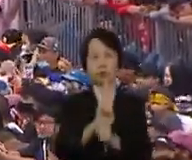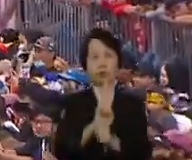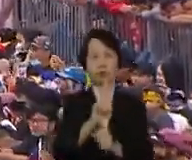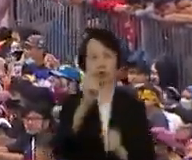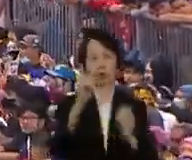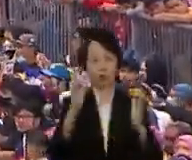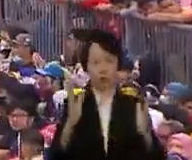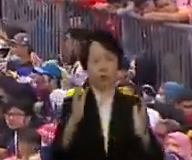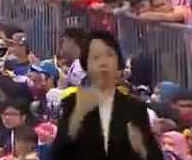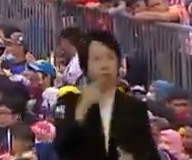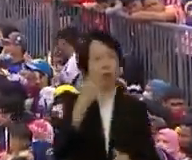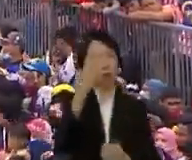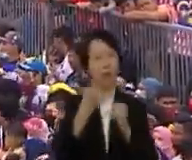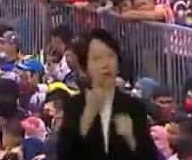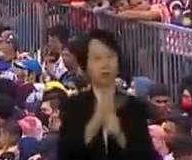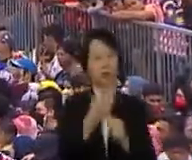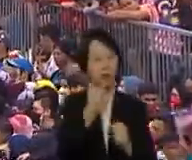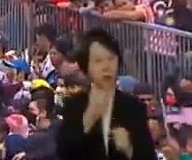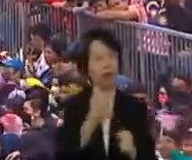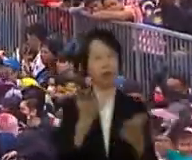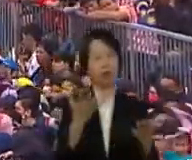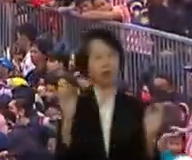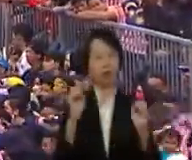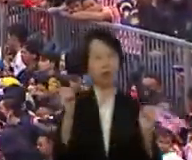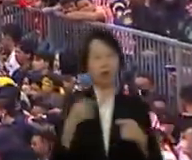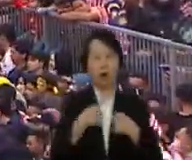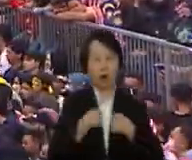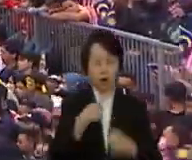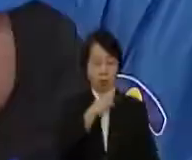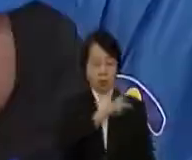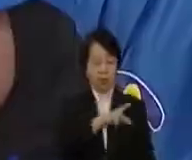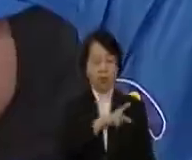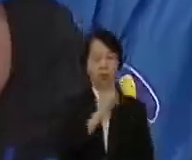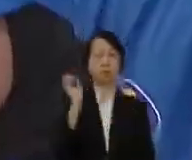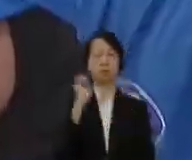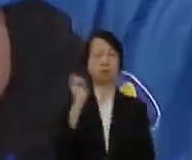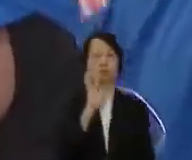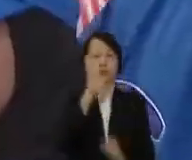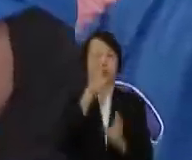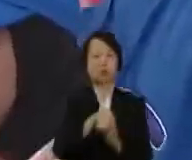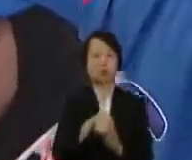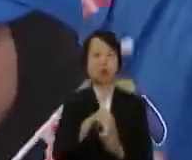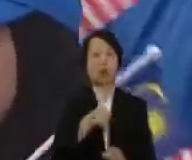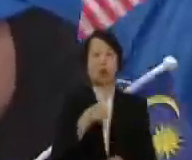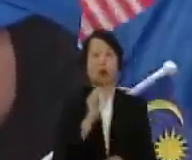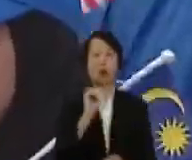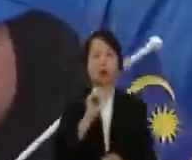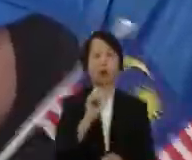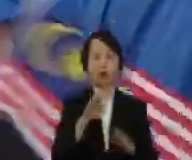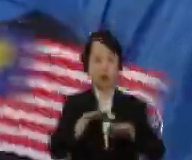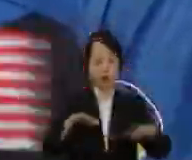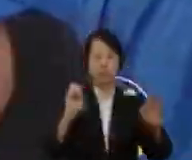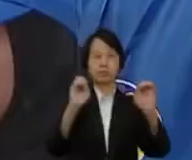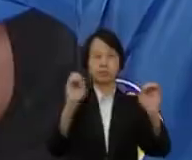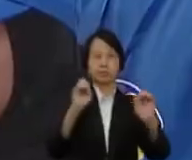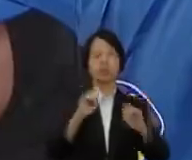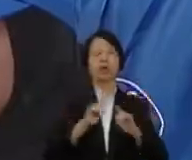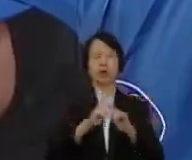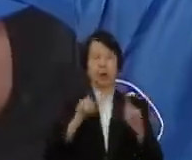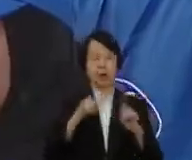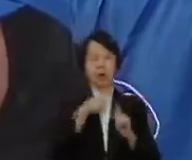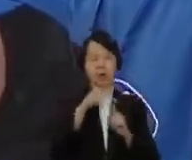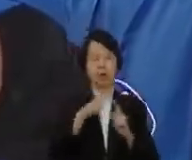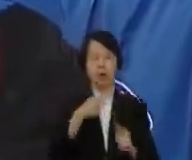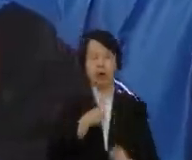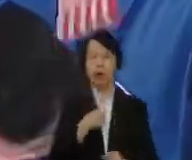satu tempoh yang sangat lama sebenarnya. Saya sendiri secara peribadi tidak pernah terlibat dalam sambutan Hari Kebangsaan di lokasi seperti ini. Tetapi